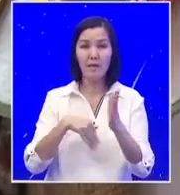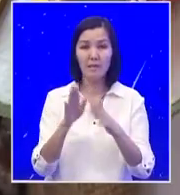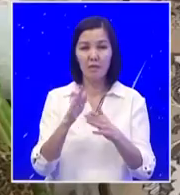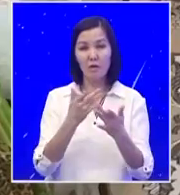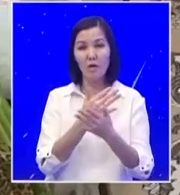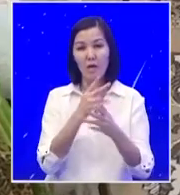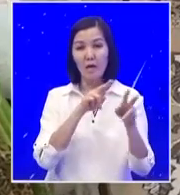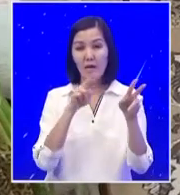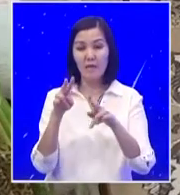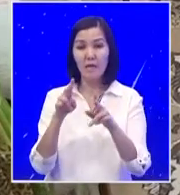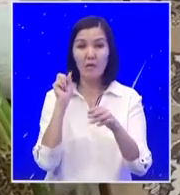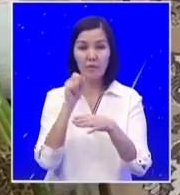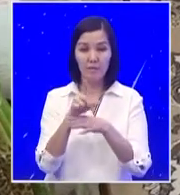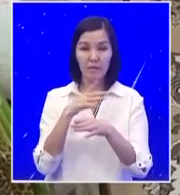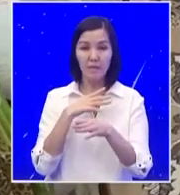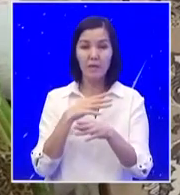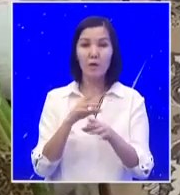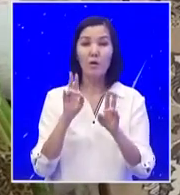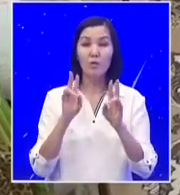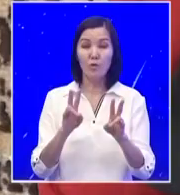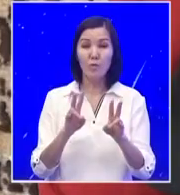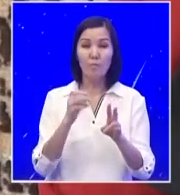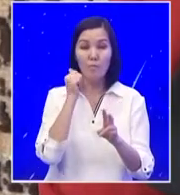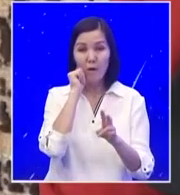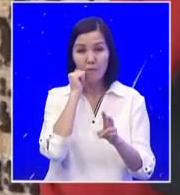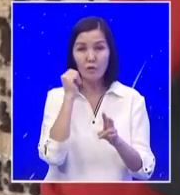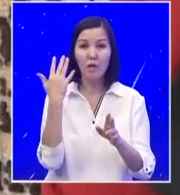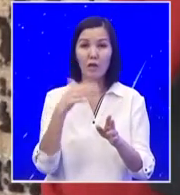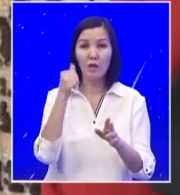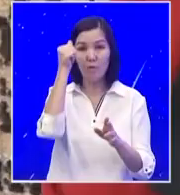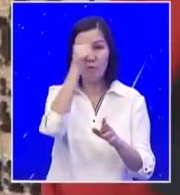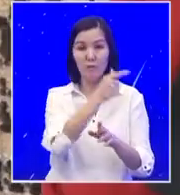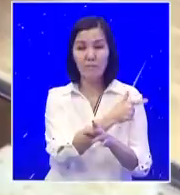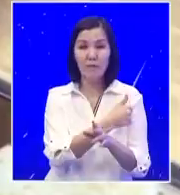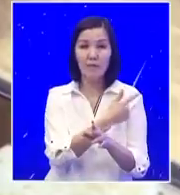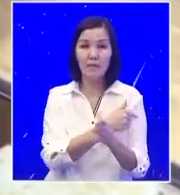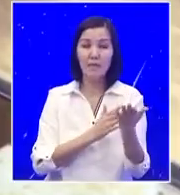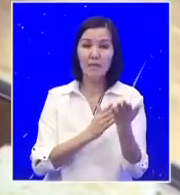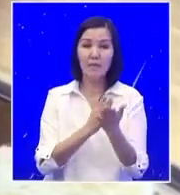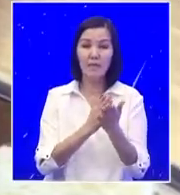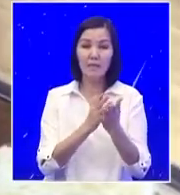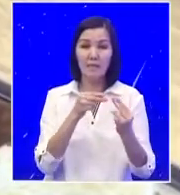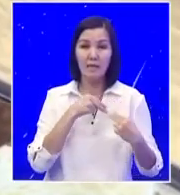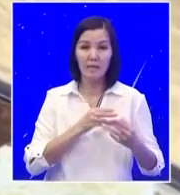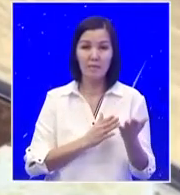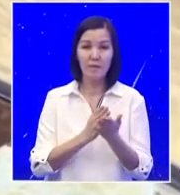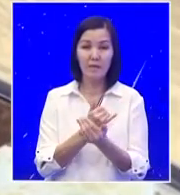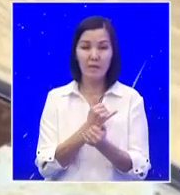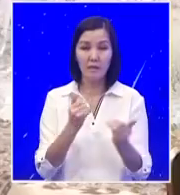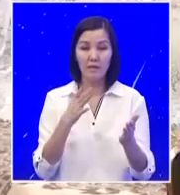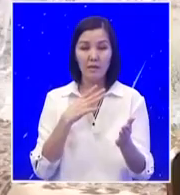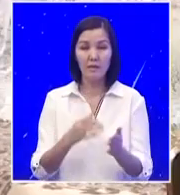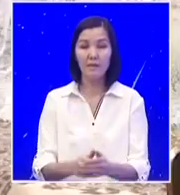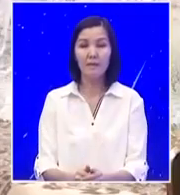жұмыстарды қадағалау жайын тапсырған. Өткен әжей өмірінің 50 жылын медицина саласында қызмет етуге арнаған.